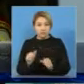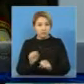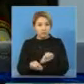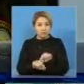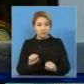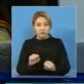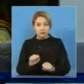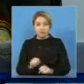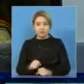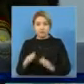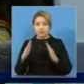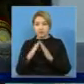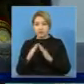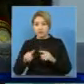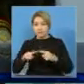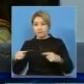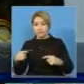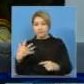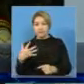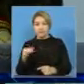Оны ғимараттан 5 метр ара қашықтықта